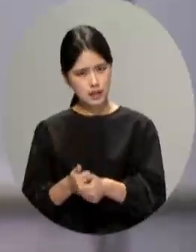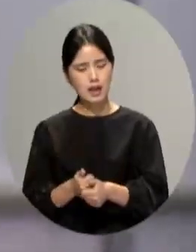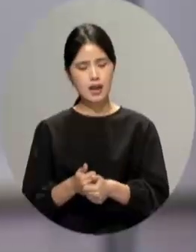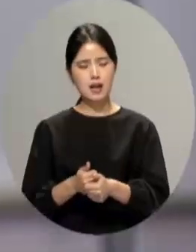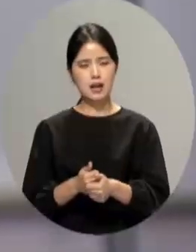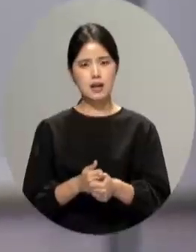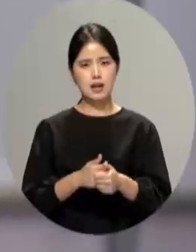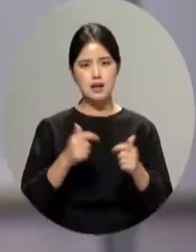예상했습니다